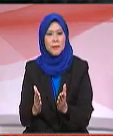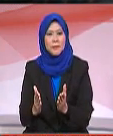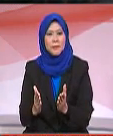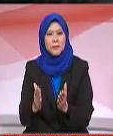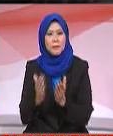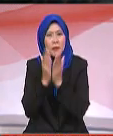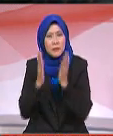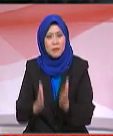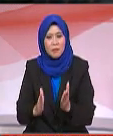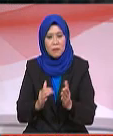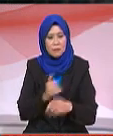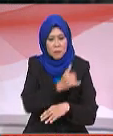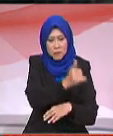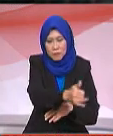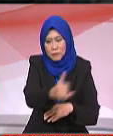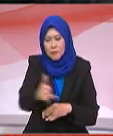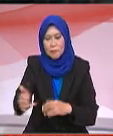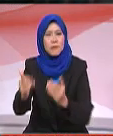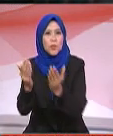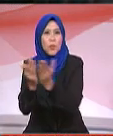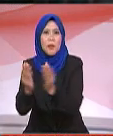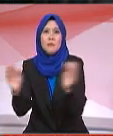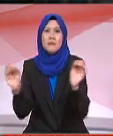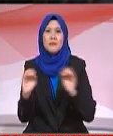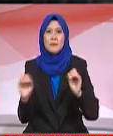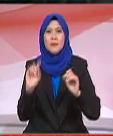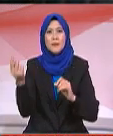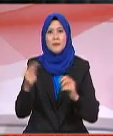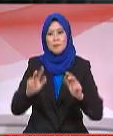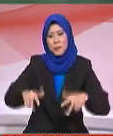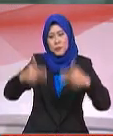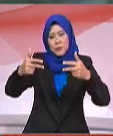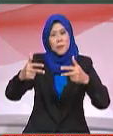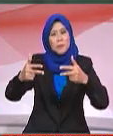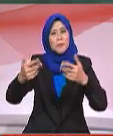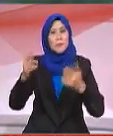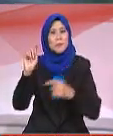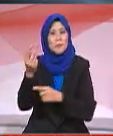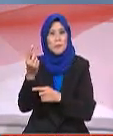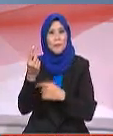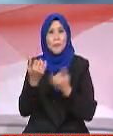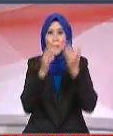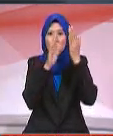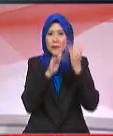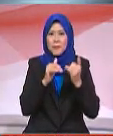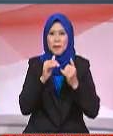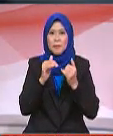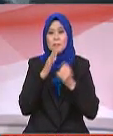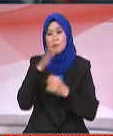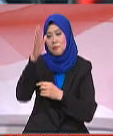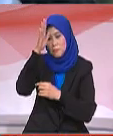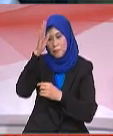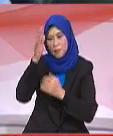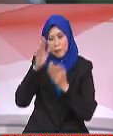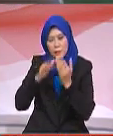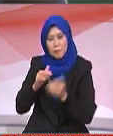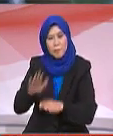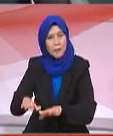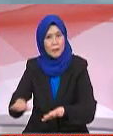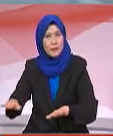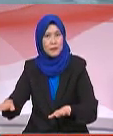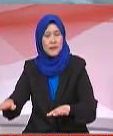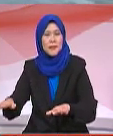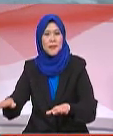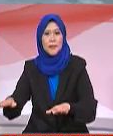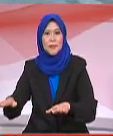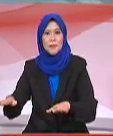tak turun sekolah bersemuka dengan cikgu, dan harapan kami sebagai ibu bapa semoga anak kami